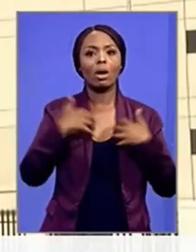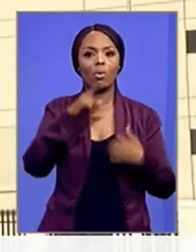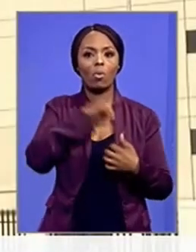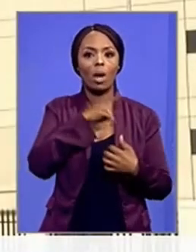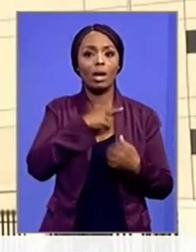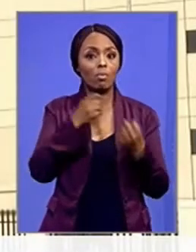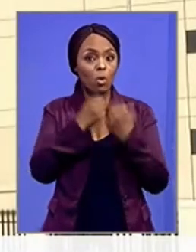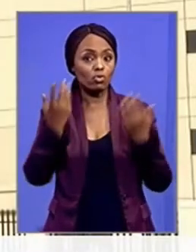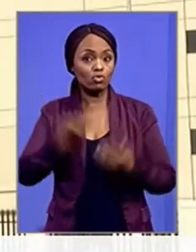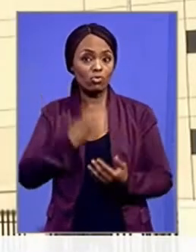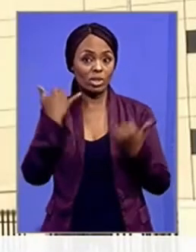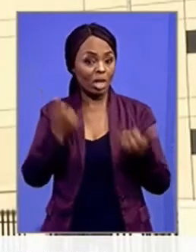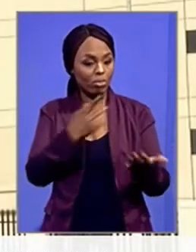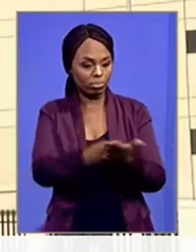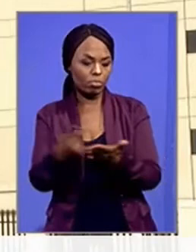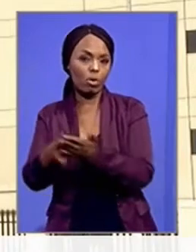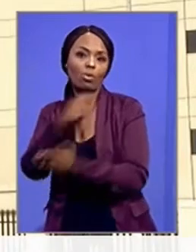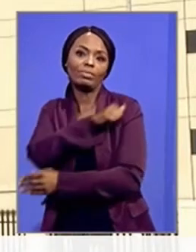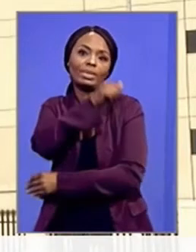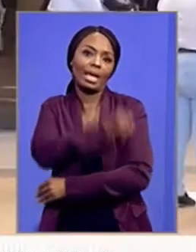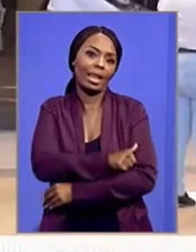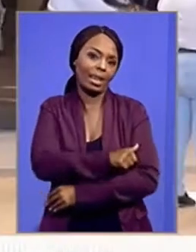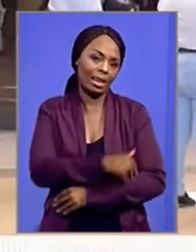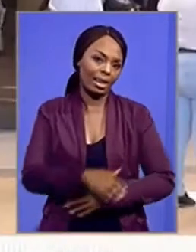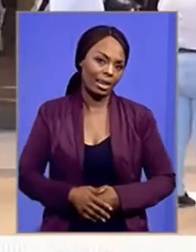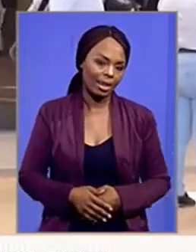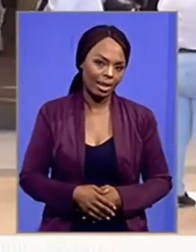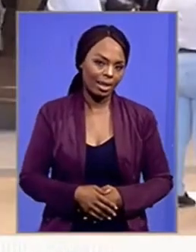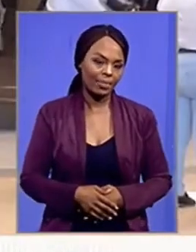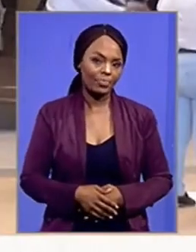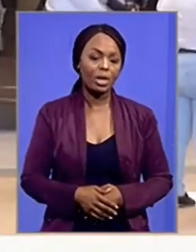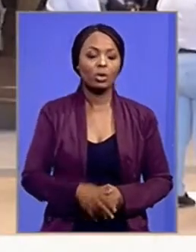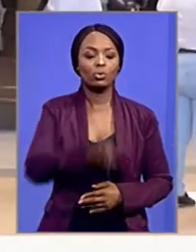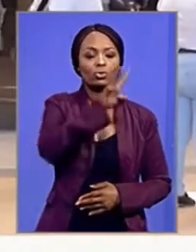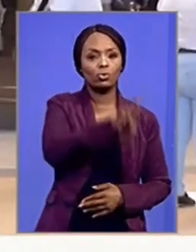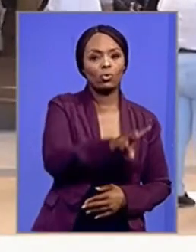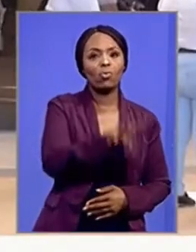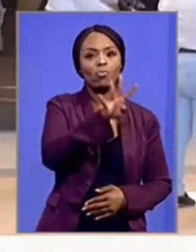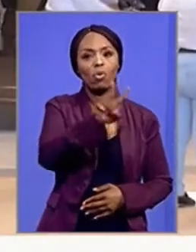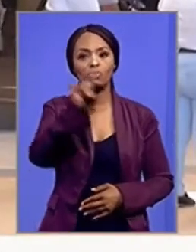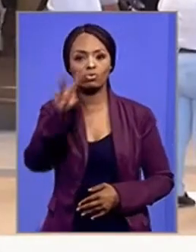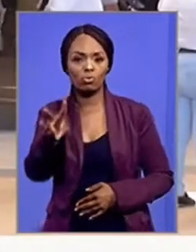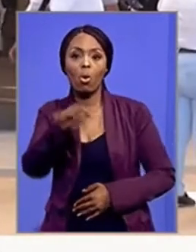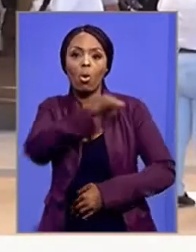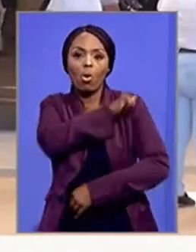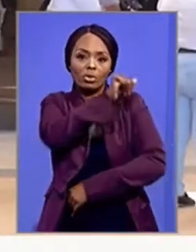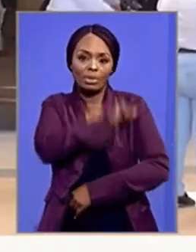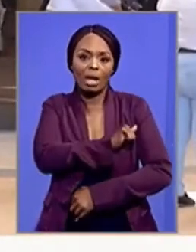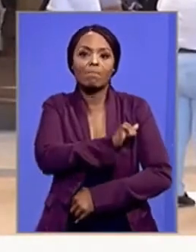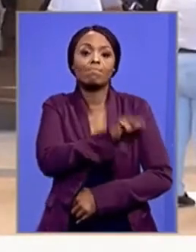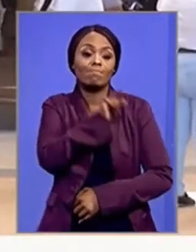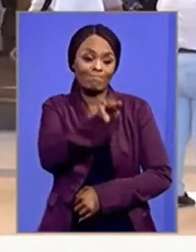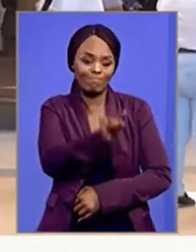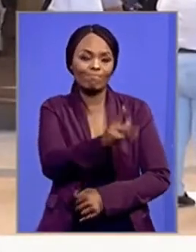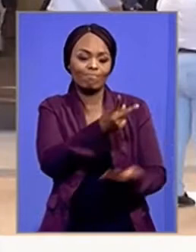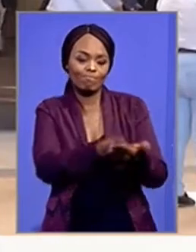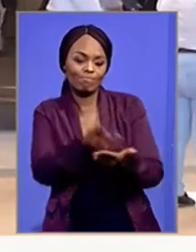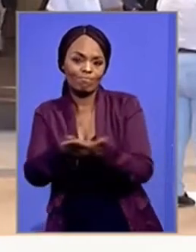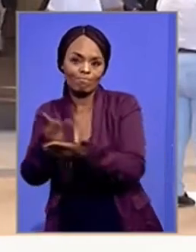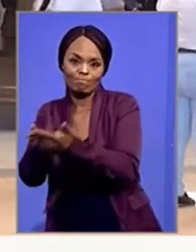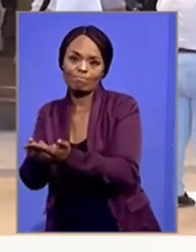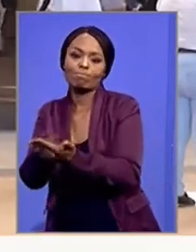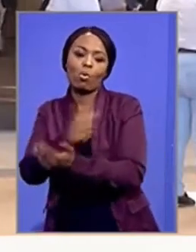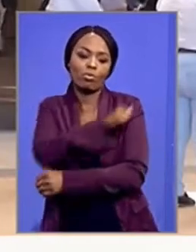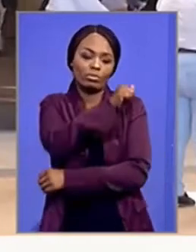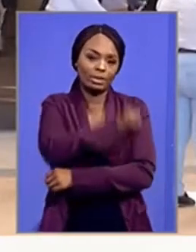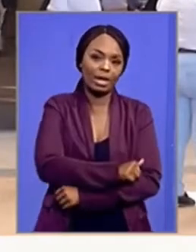go bookelong. Re na le fela le batho ba 242 dipetleleng tsa rona be e leng gore re santsane re ba lekola